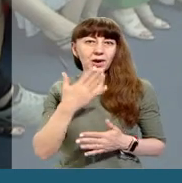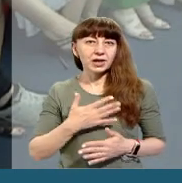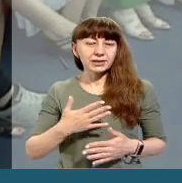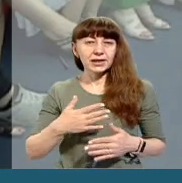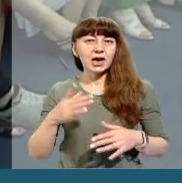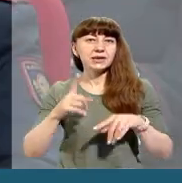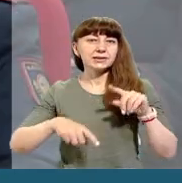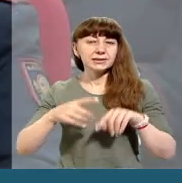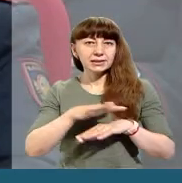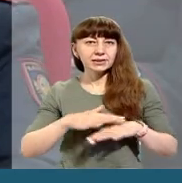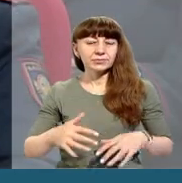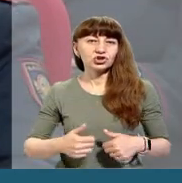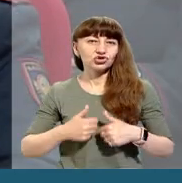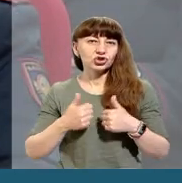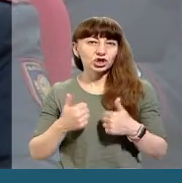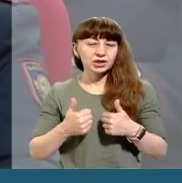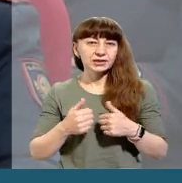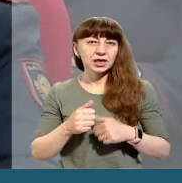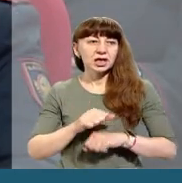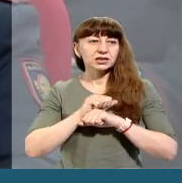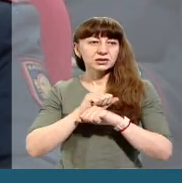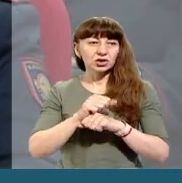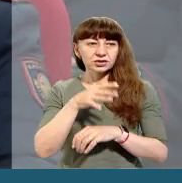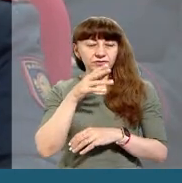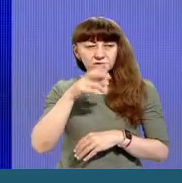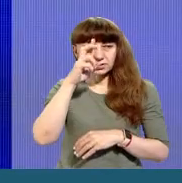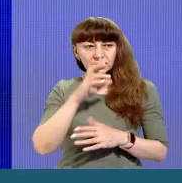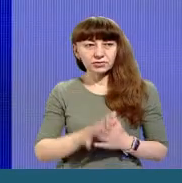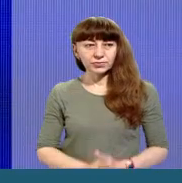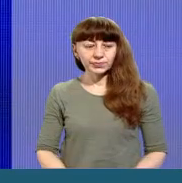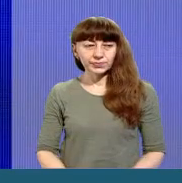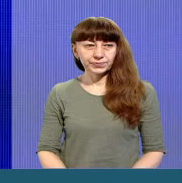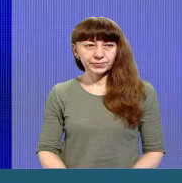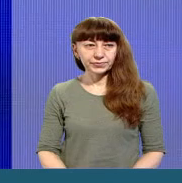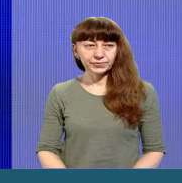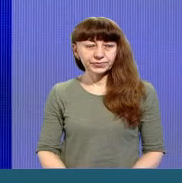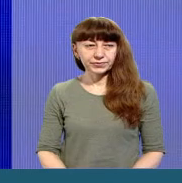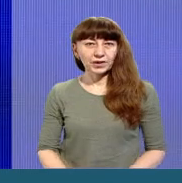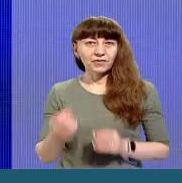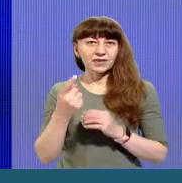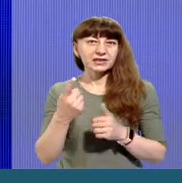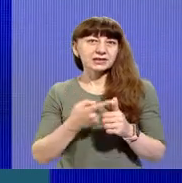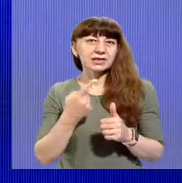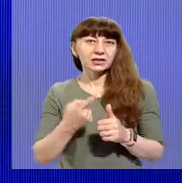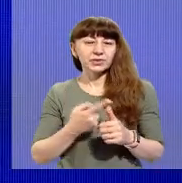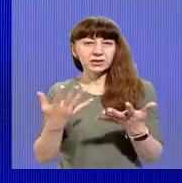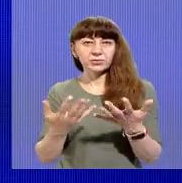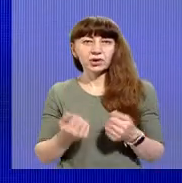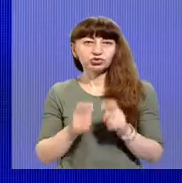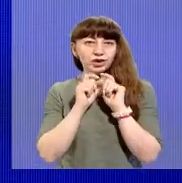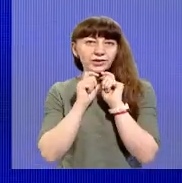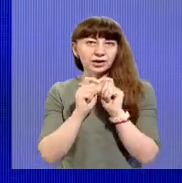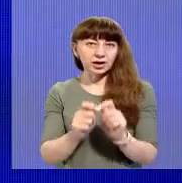марапат ел үшін тынымсыз еңбек етіп жүрген қауымға берілген жоғары баға. Елбасына күн туғанда немесе басқа жағдайлардың